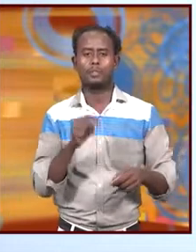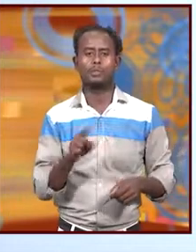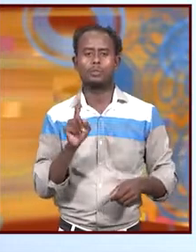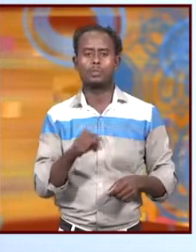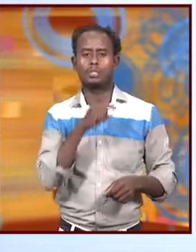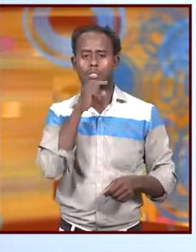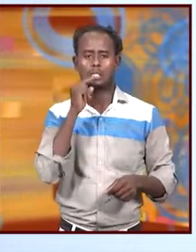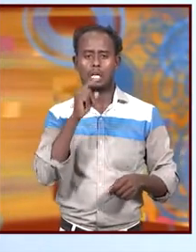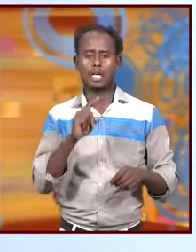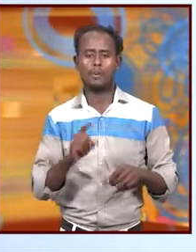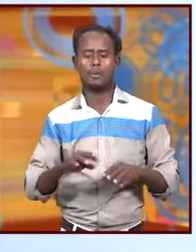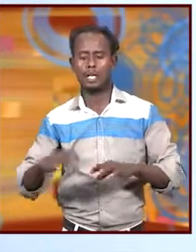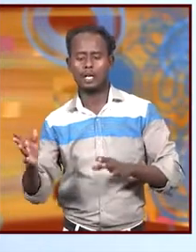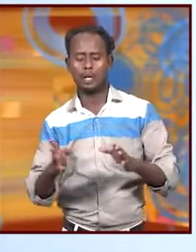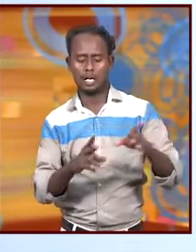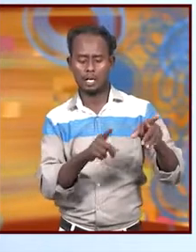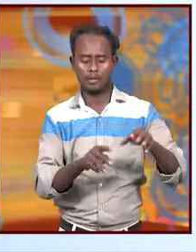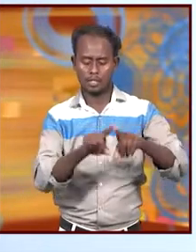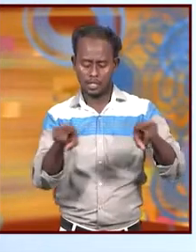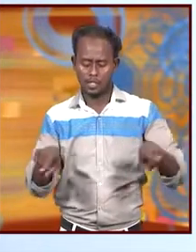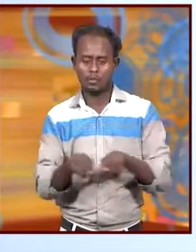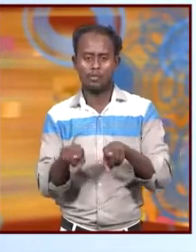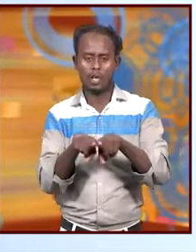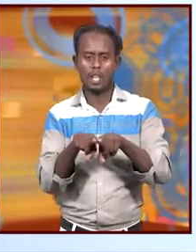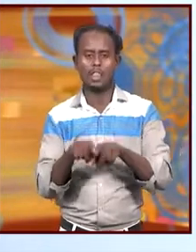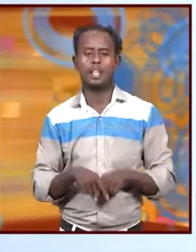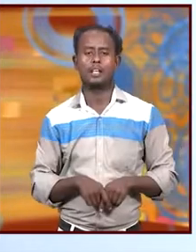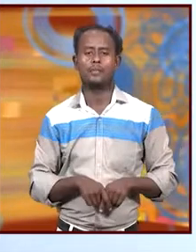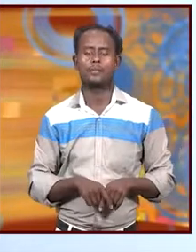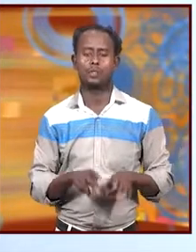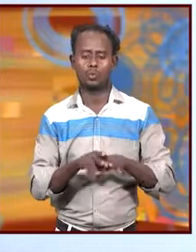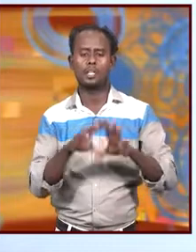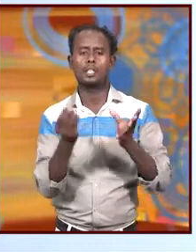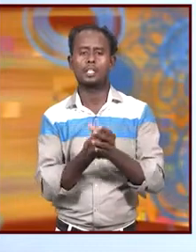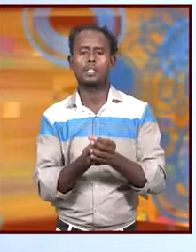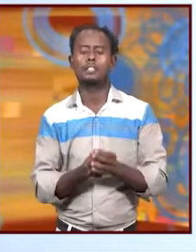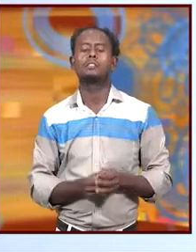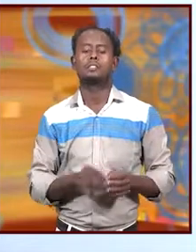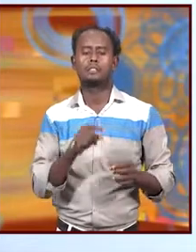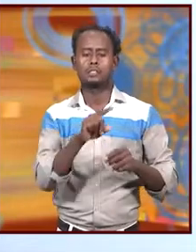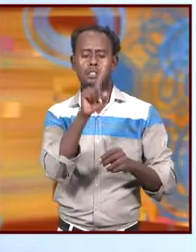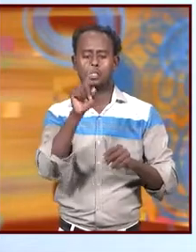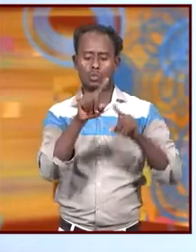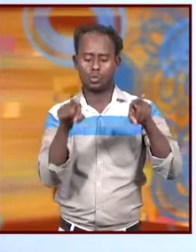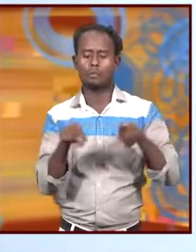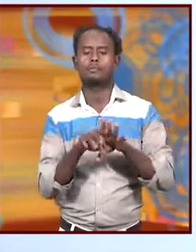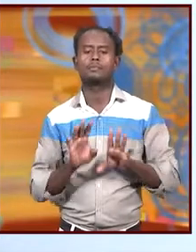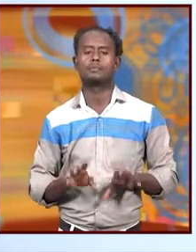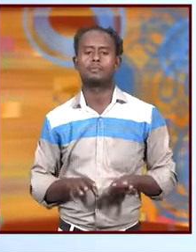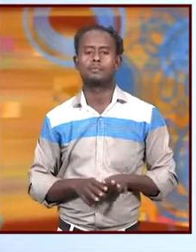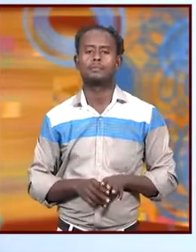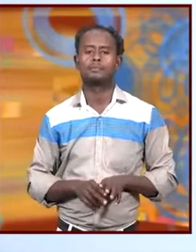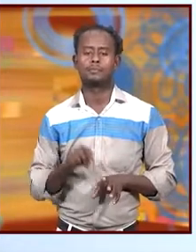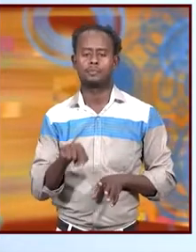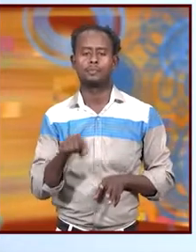நீளமும் அகலமும் சமம் எனில் அந்த உருவம் சதுரம் ஆகும். இங்கு